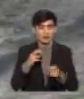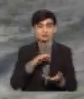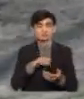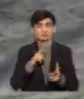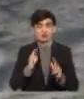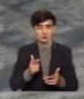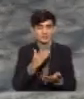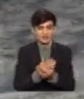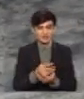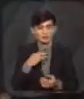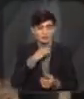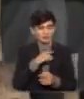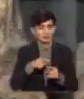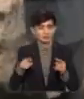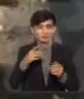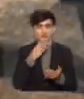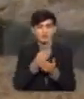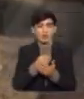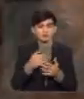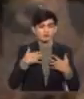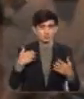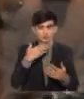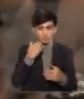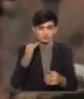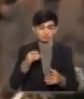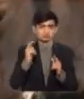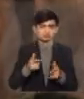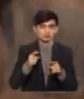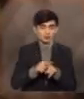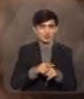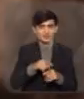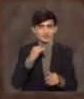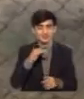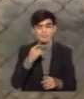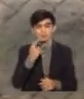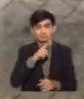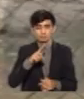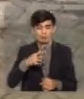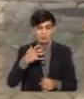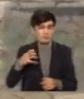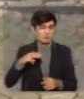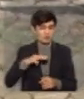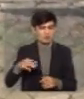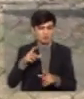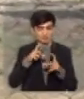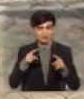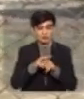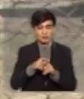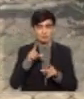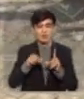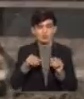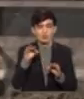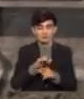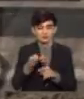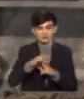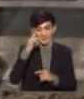на это, так как не содержат свой скот. Всего из 1,5 миллиона тонн готовой молочной продукции, которую производят за год в Казахстане,